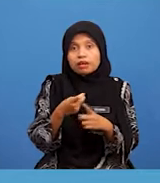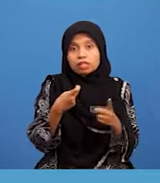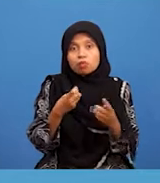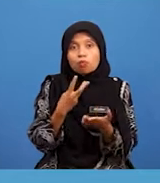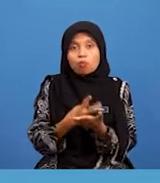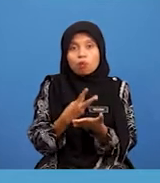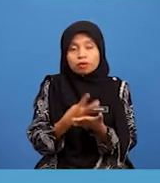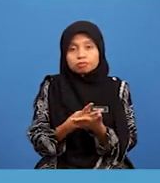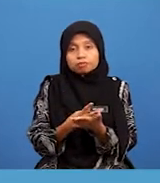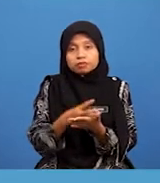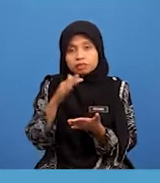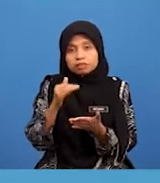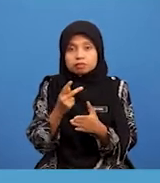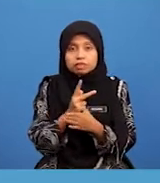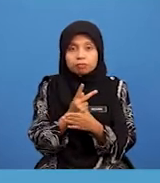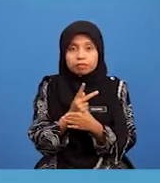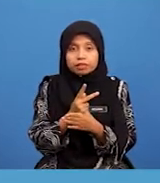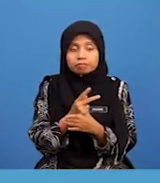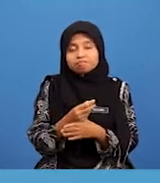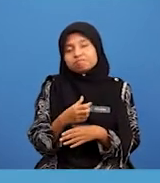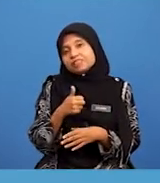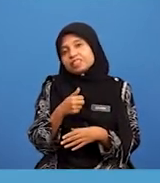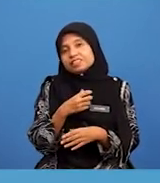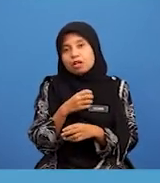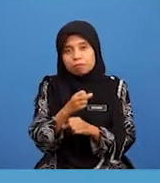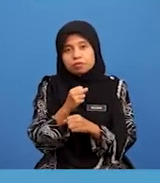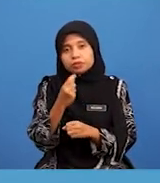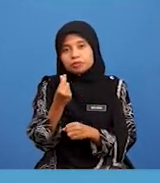pembebaran yang dilakukan. Seronok kan dapat duit?